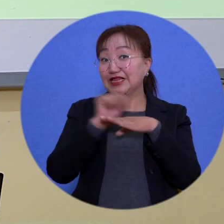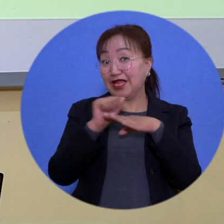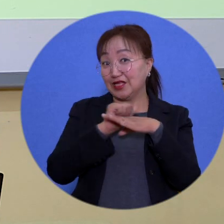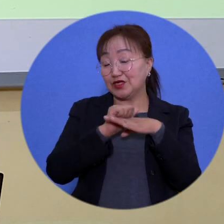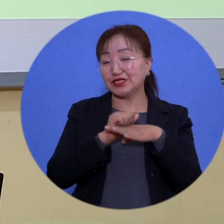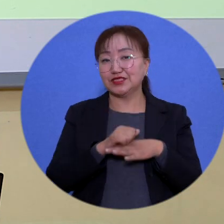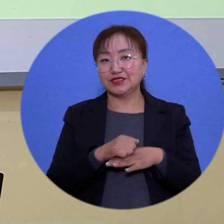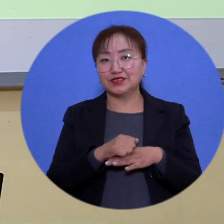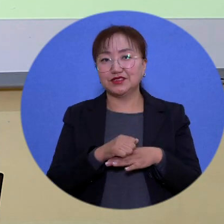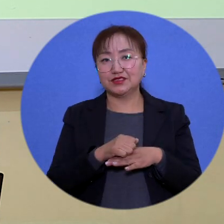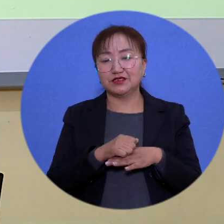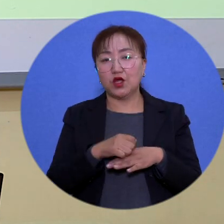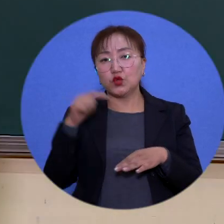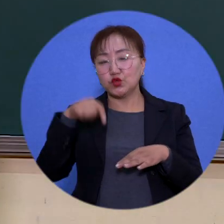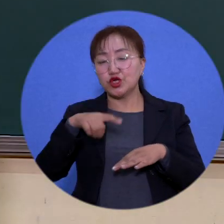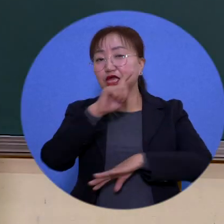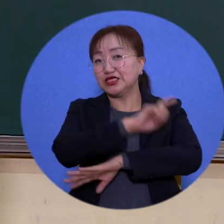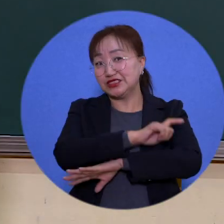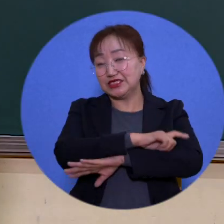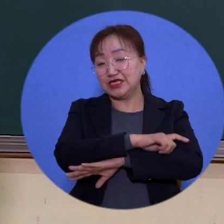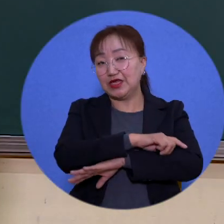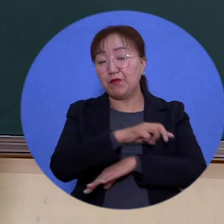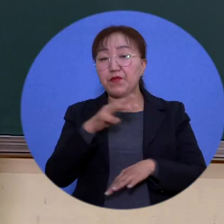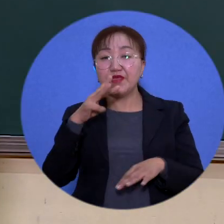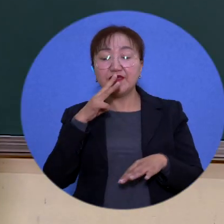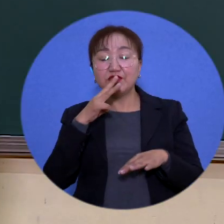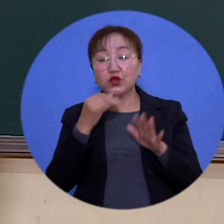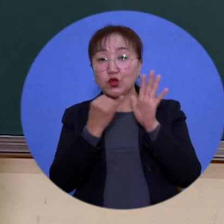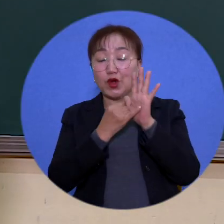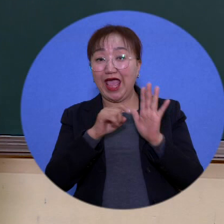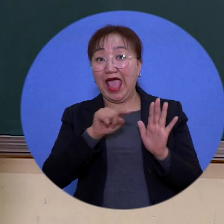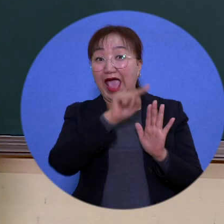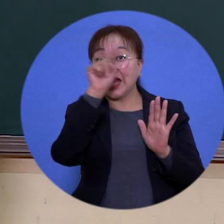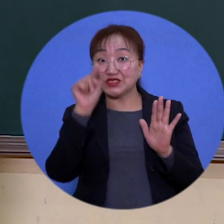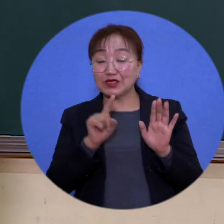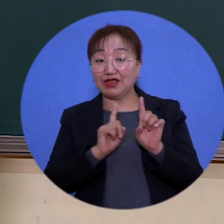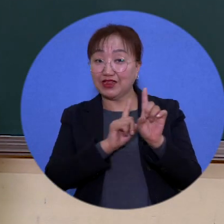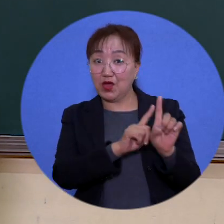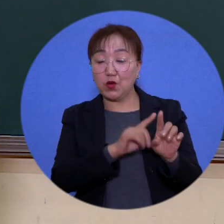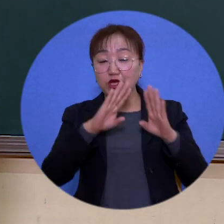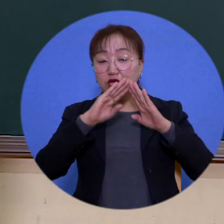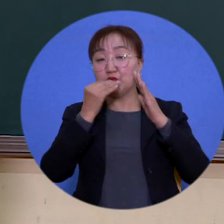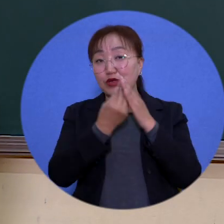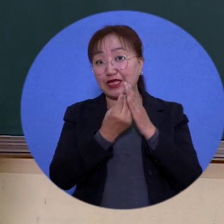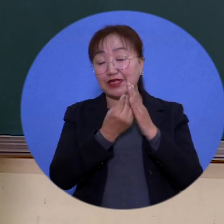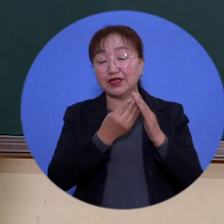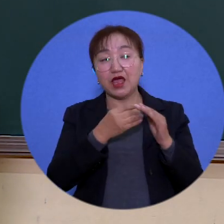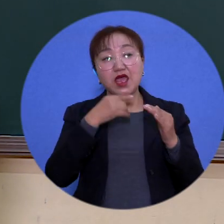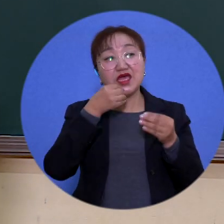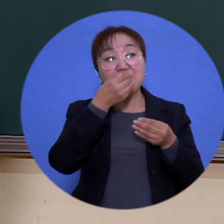པརའོ ནས པར ཁགས དེ དེར ཁགན ཁགས སྡིད གཁུས ཁགུས ཁ སུདས ནས